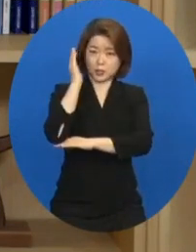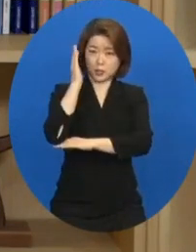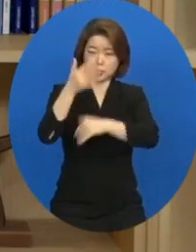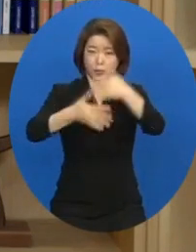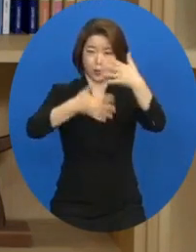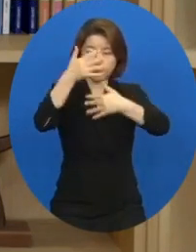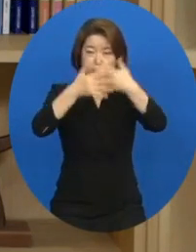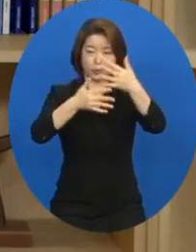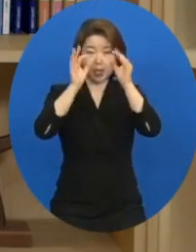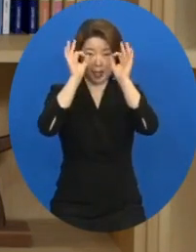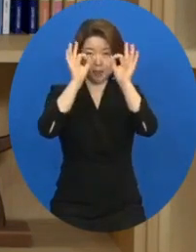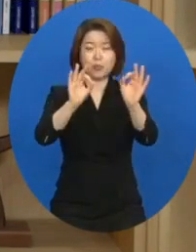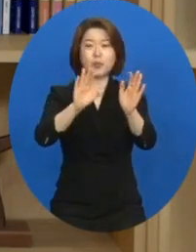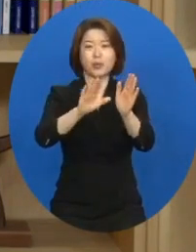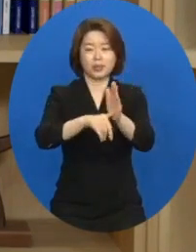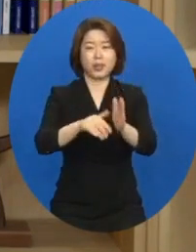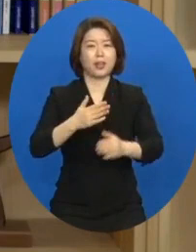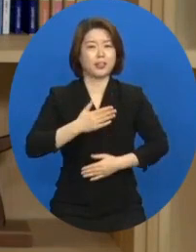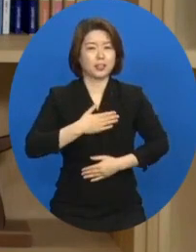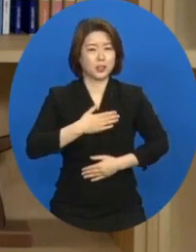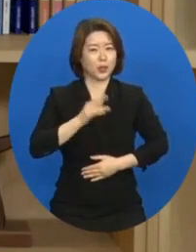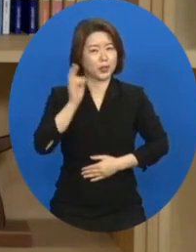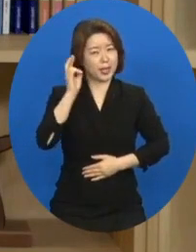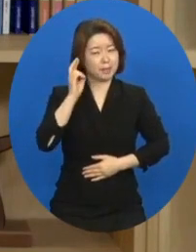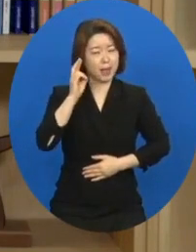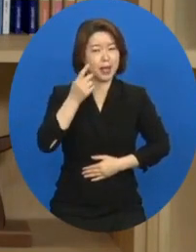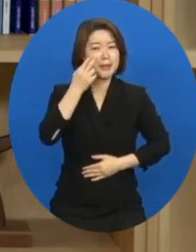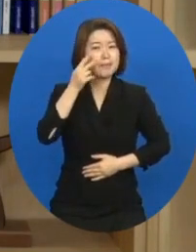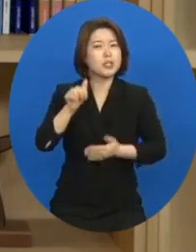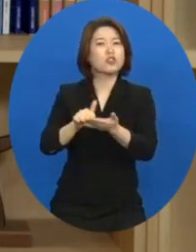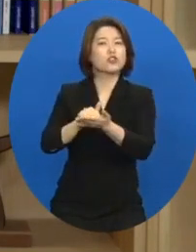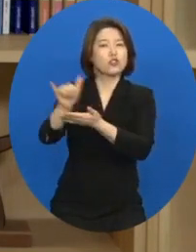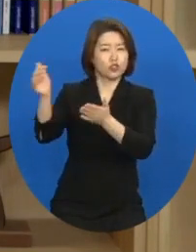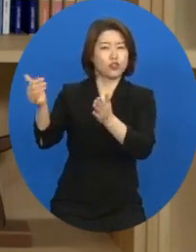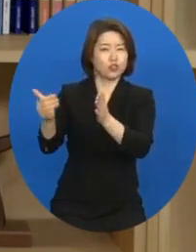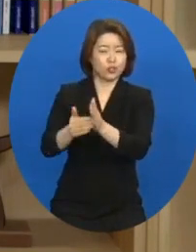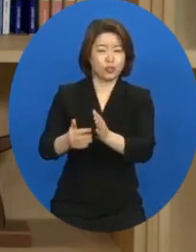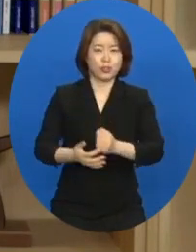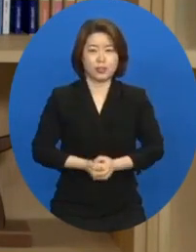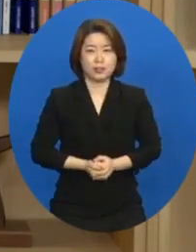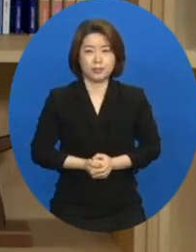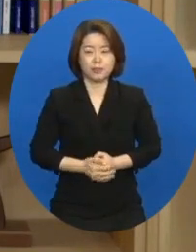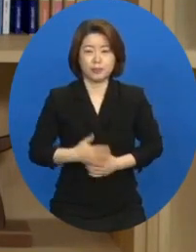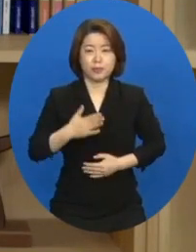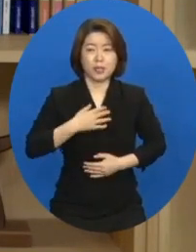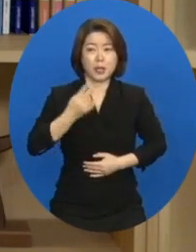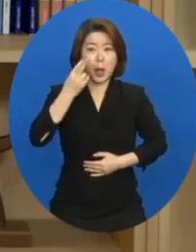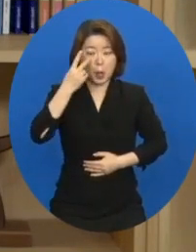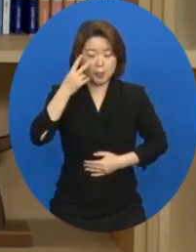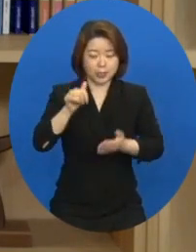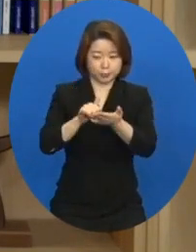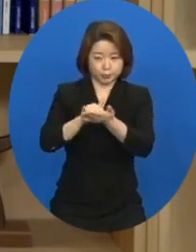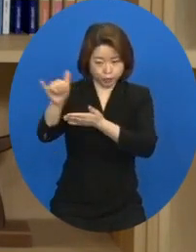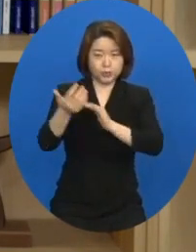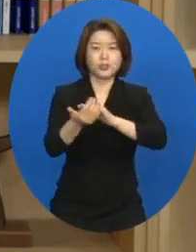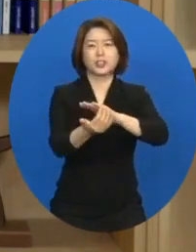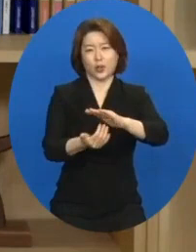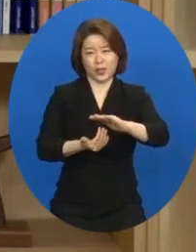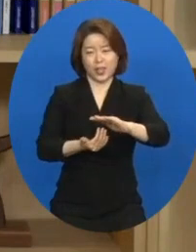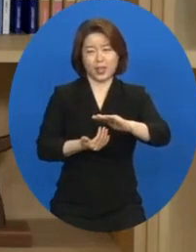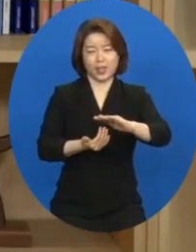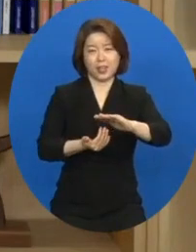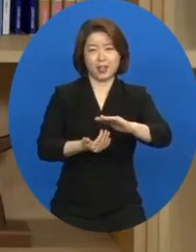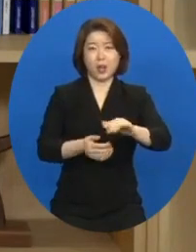들으실 때 저는 미국에 있을 겁니다 제가 미국으로 출구 하기 전에 먼저